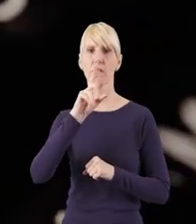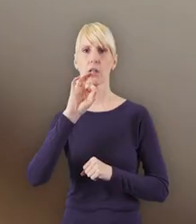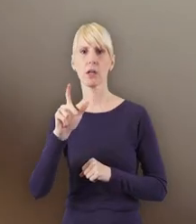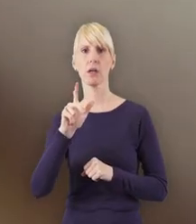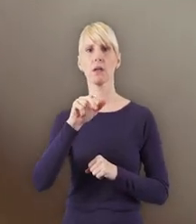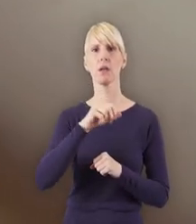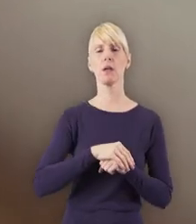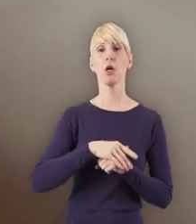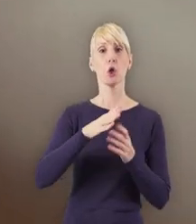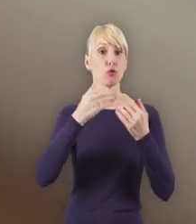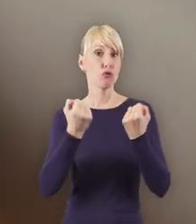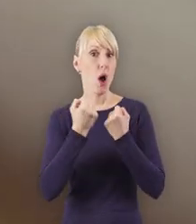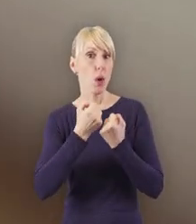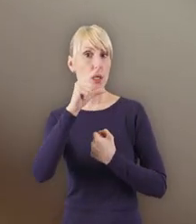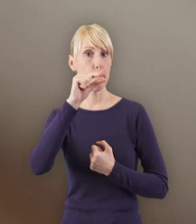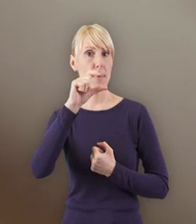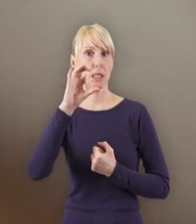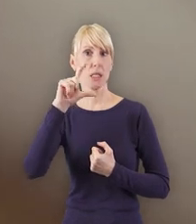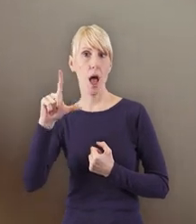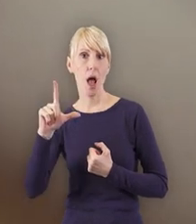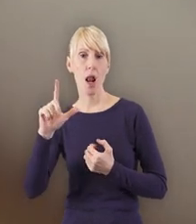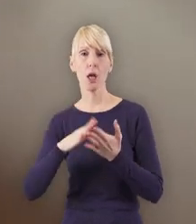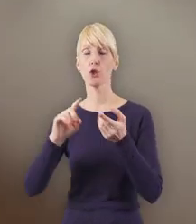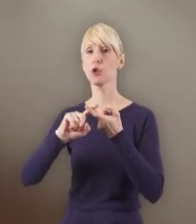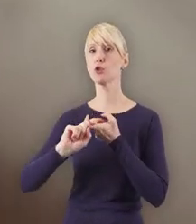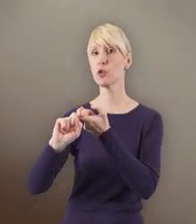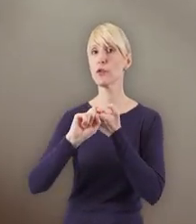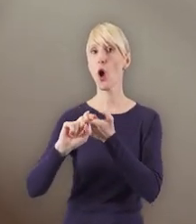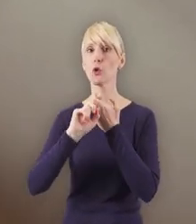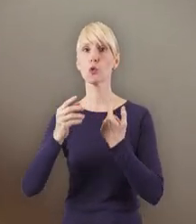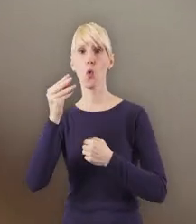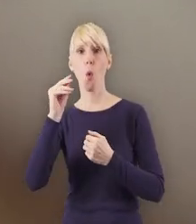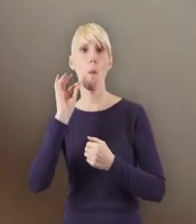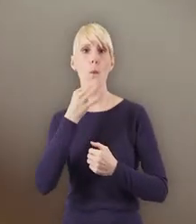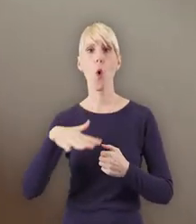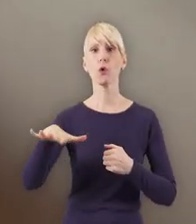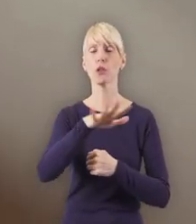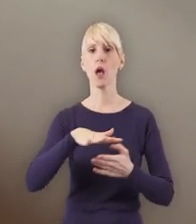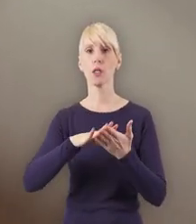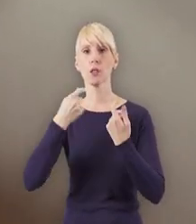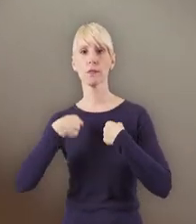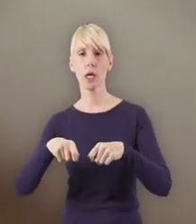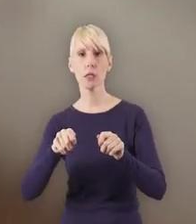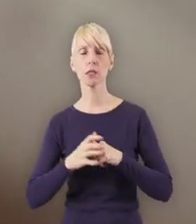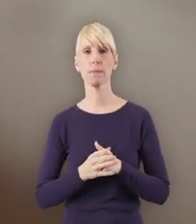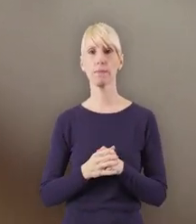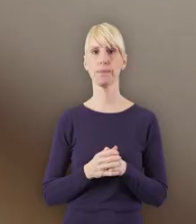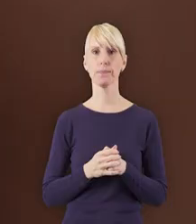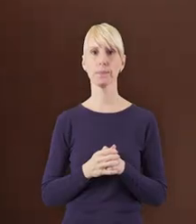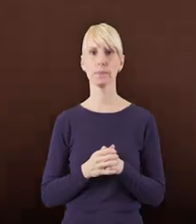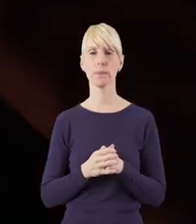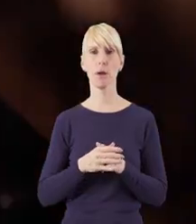Piotrowski Jan, nauczyciel. Prezes Zarządu Powiatowego ZB w Łasku.